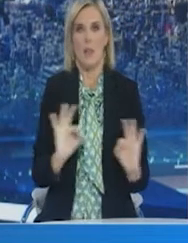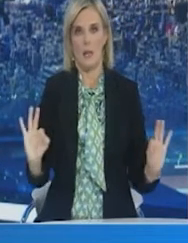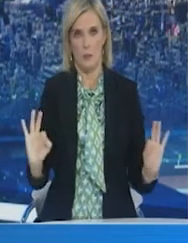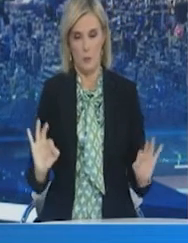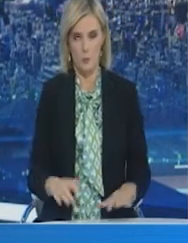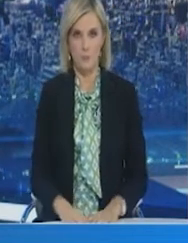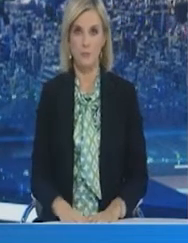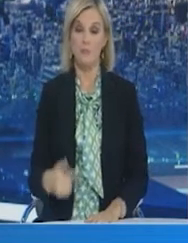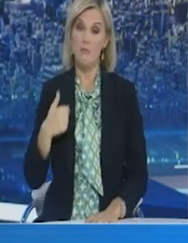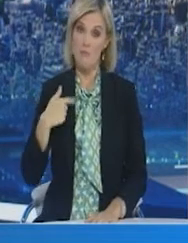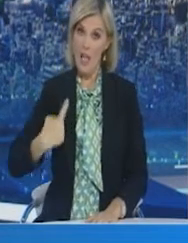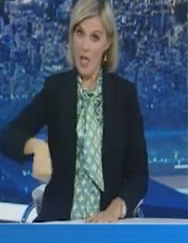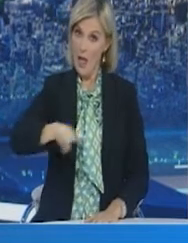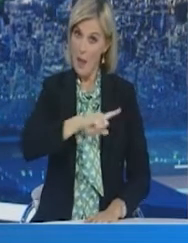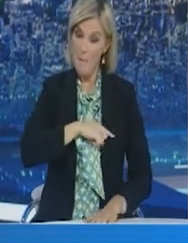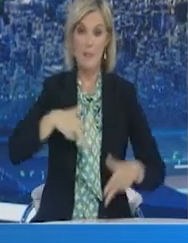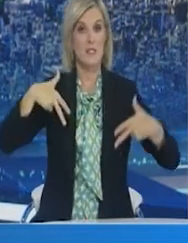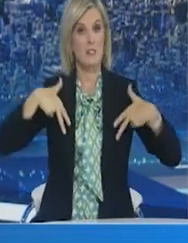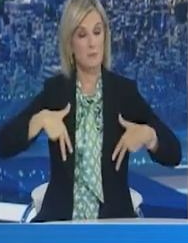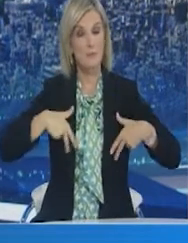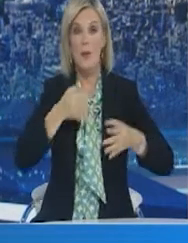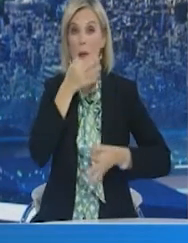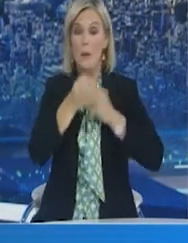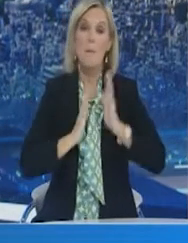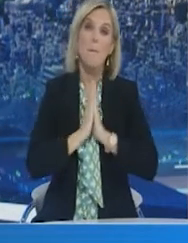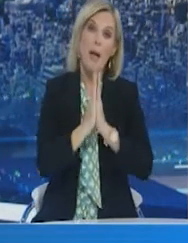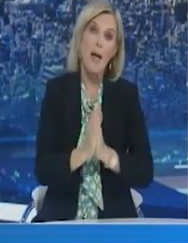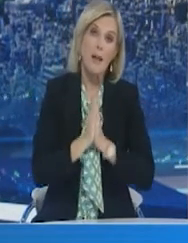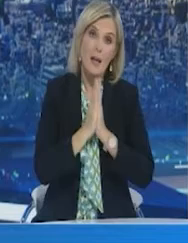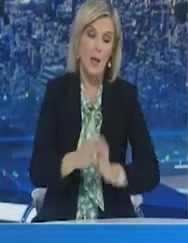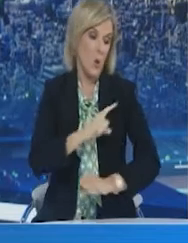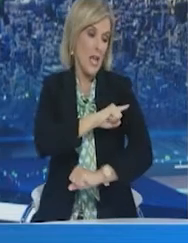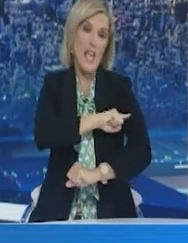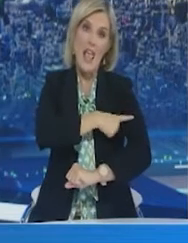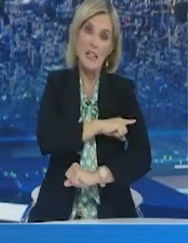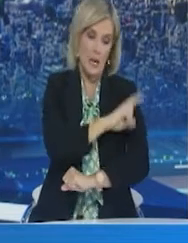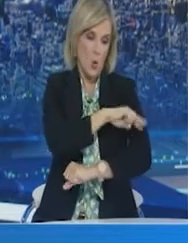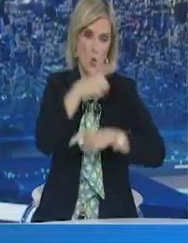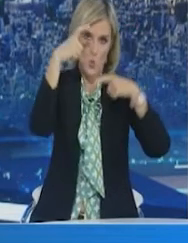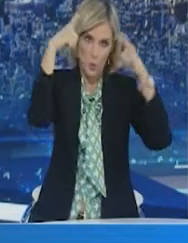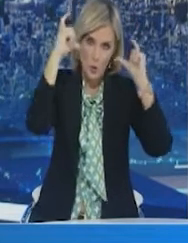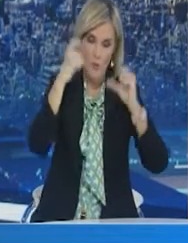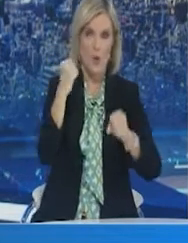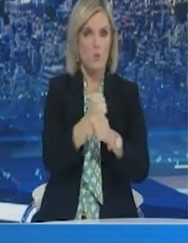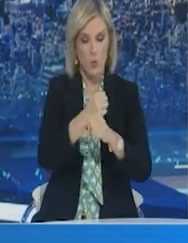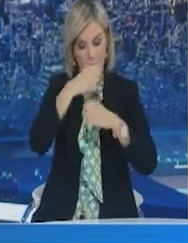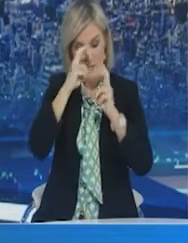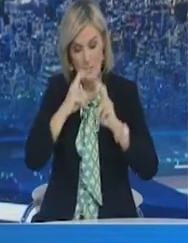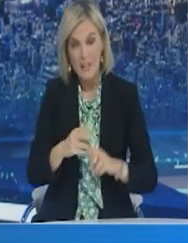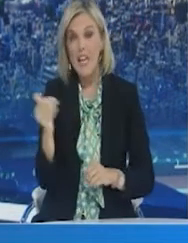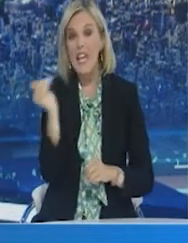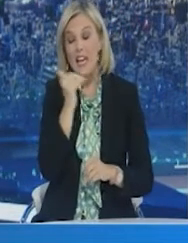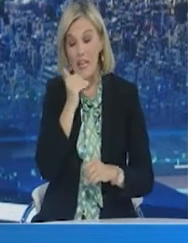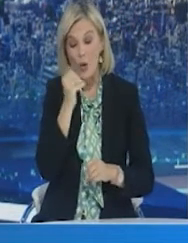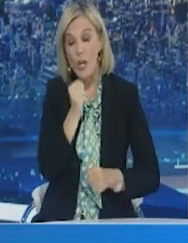ίστατη έκκληση στους γιατρούς, νοσηλευτές, σε όλο το προσωπικό των δομών υγείας που δεν έχουν εμβολιαστεί, να το κάνουν έστω